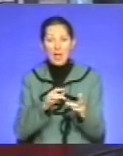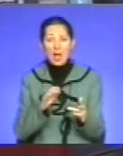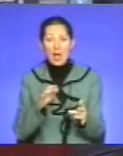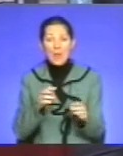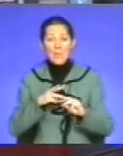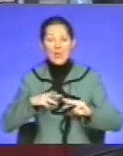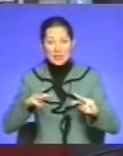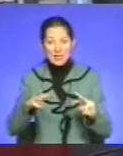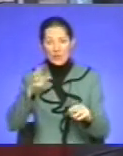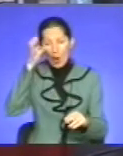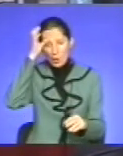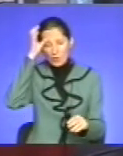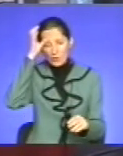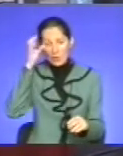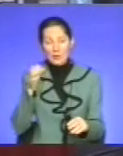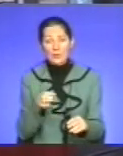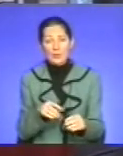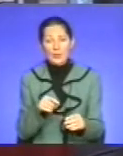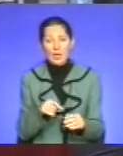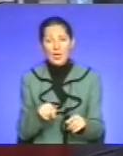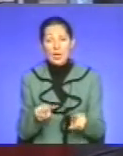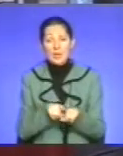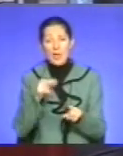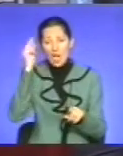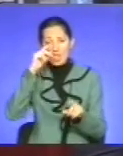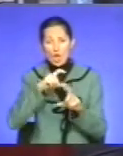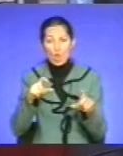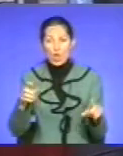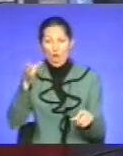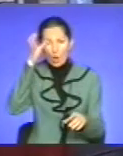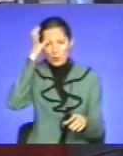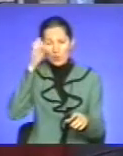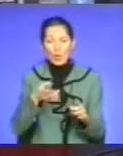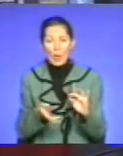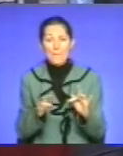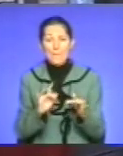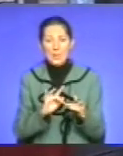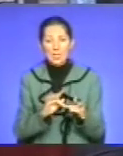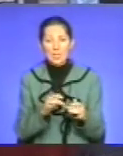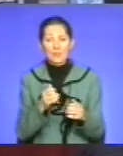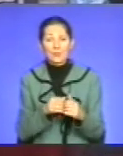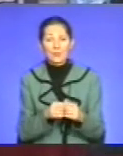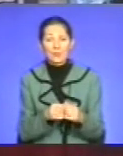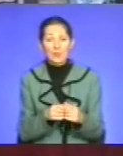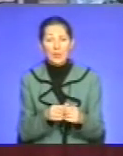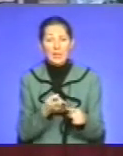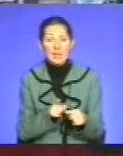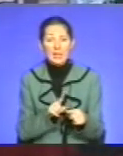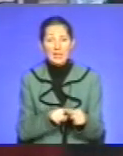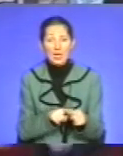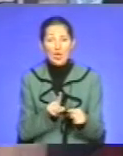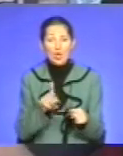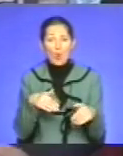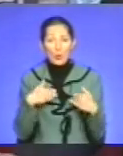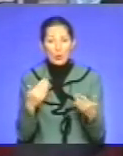Інституту інноваційних технологій з місту освіти та шкільної освітньої мережі щоденних УА. Це, що